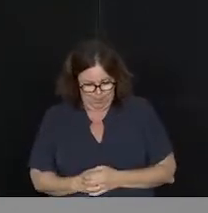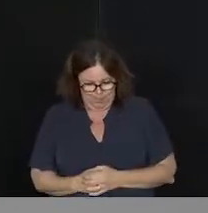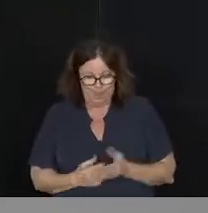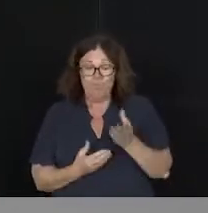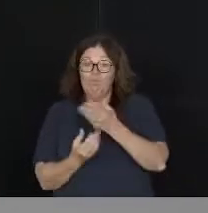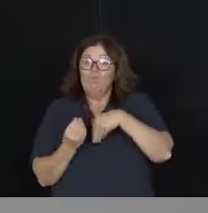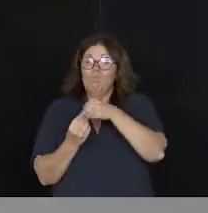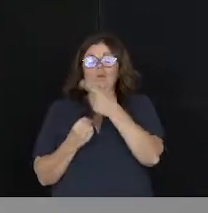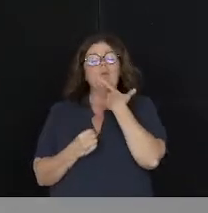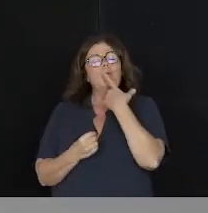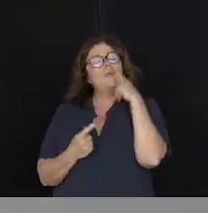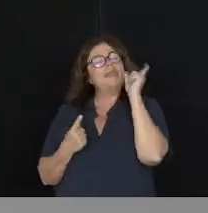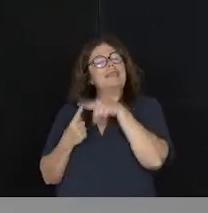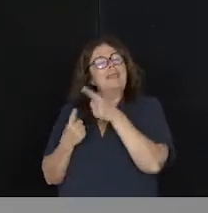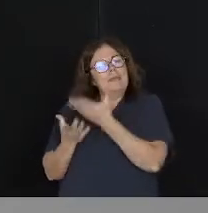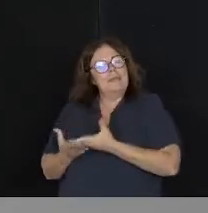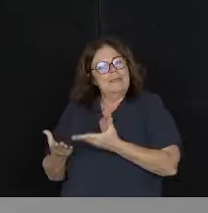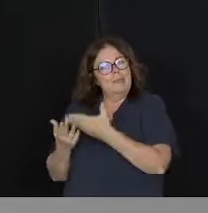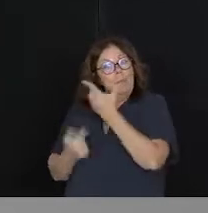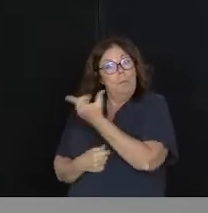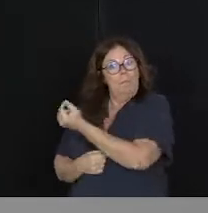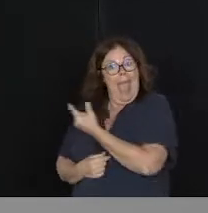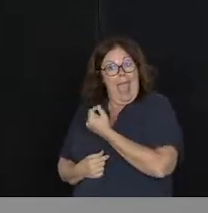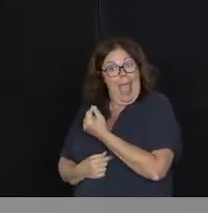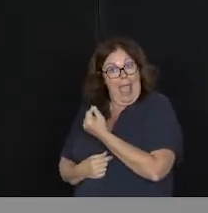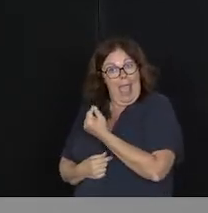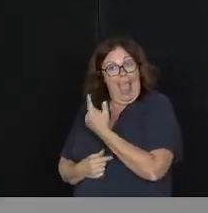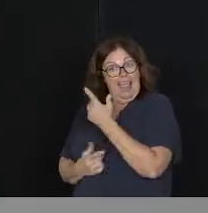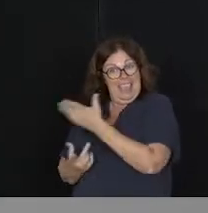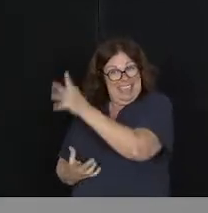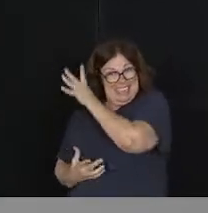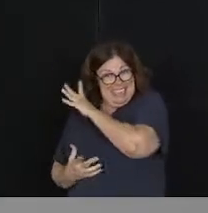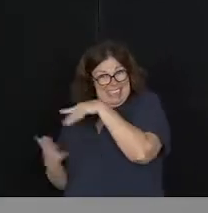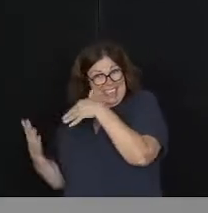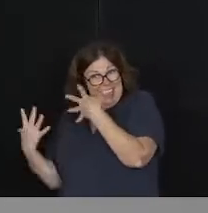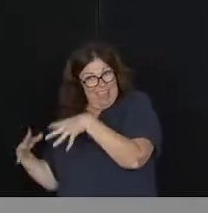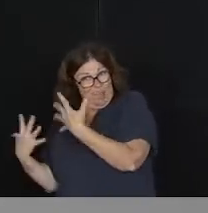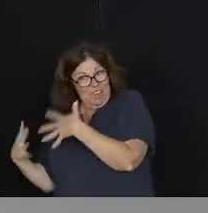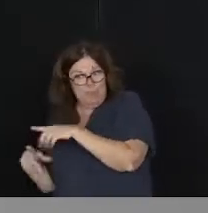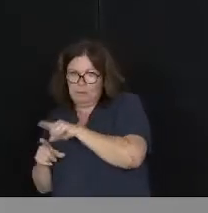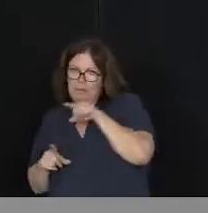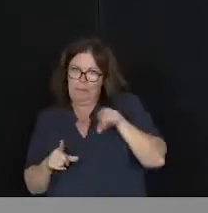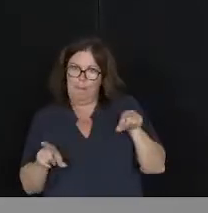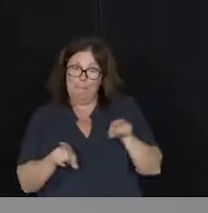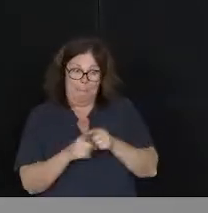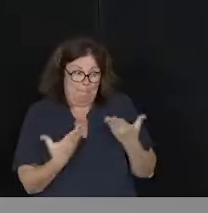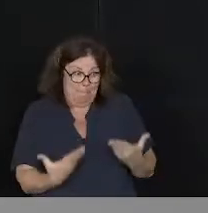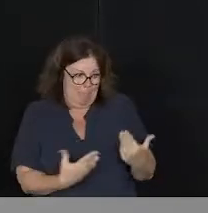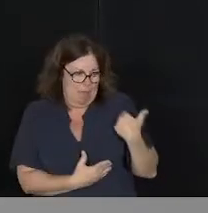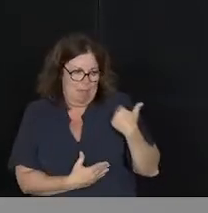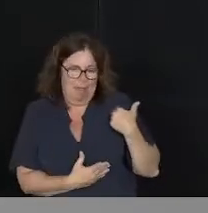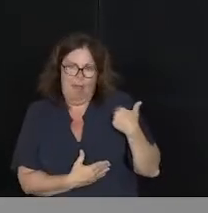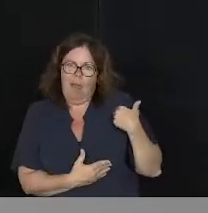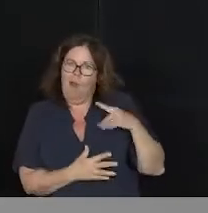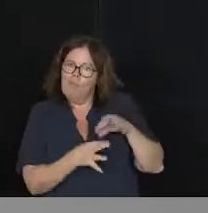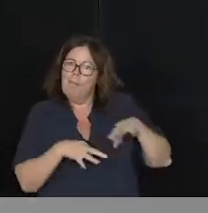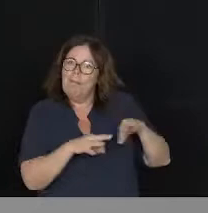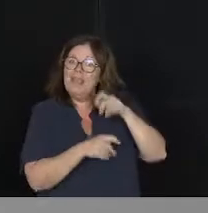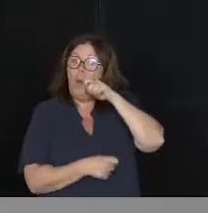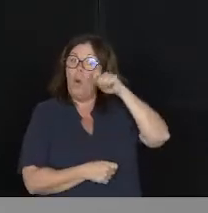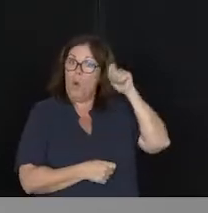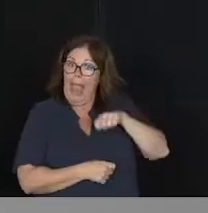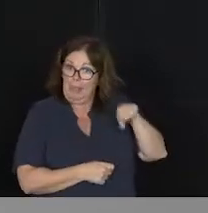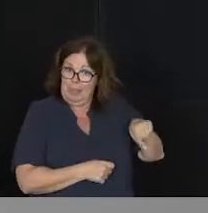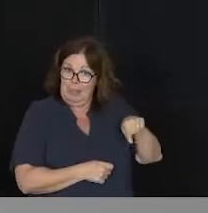souligner que ce phénomène d'augmentation des mariages a été aussi récemment observé en Ukraine, où depuis le début du conflit, au moins 100